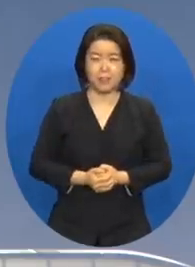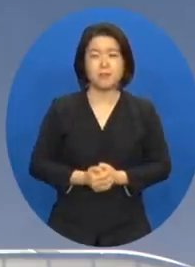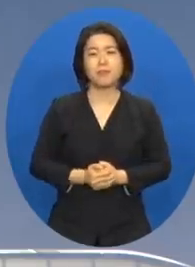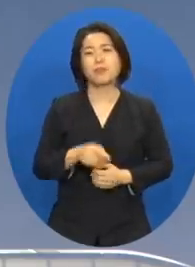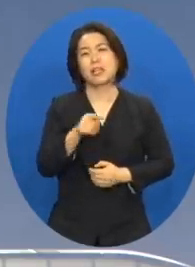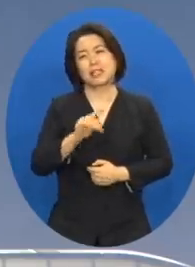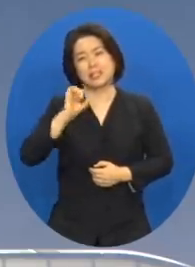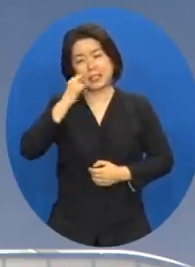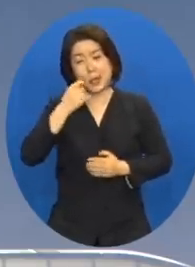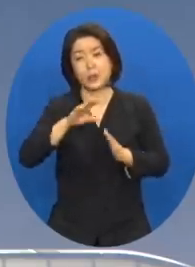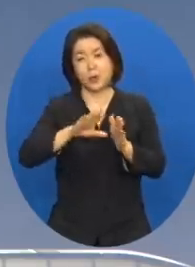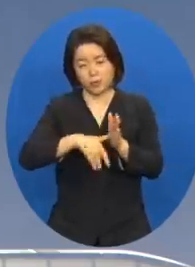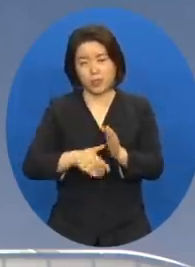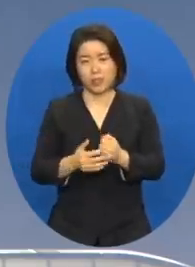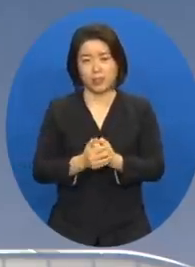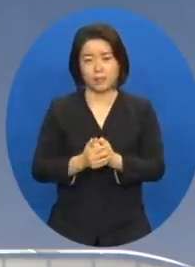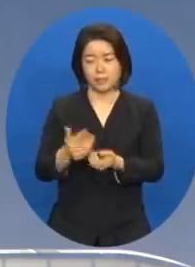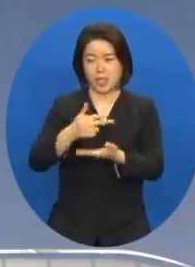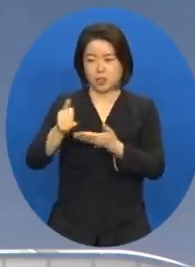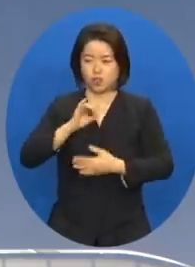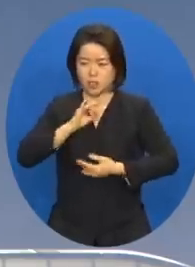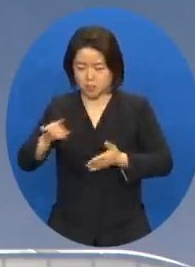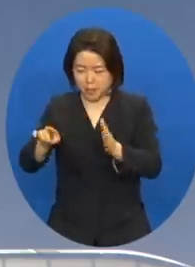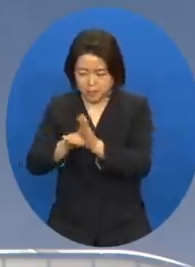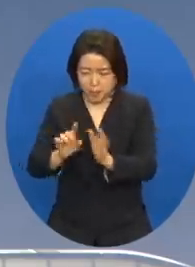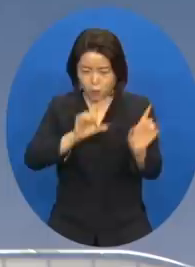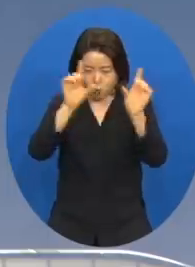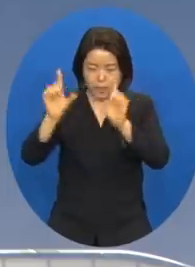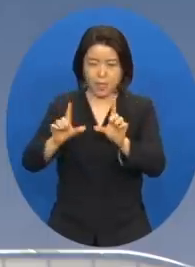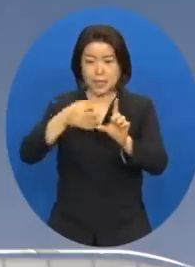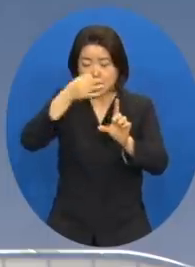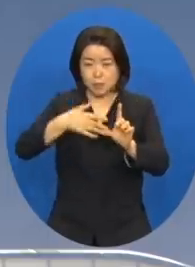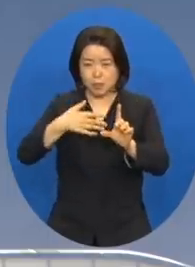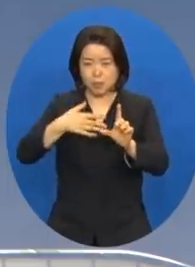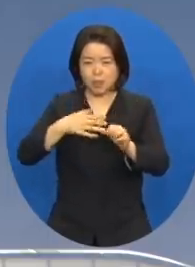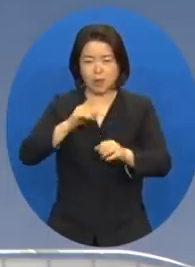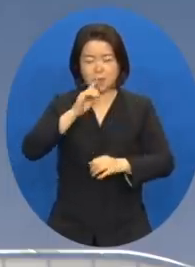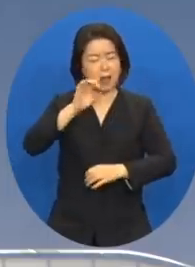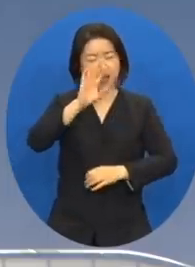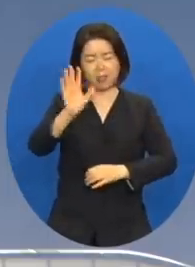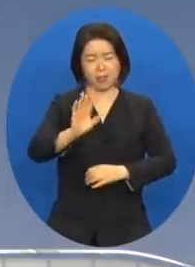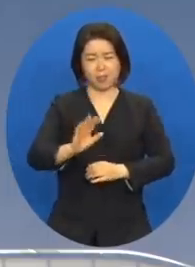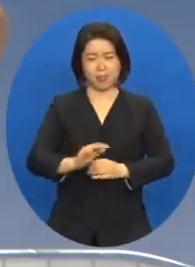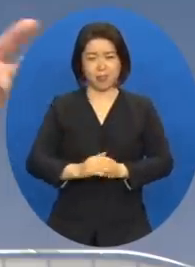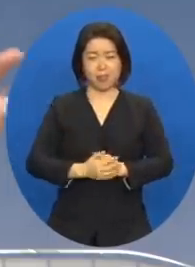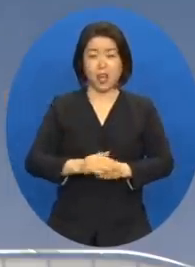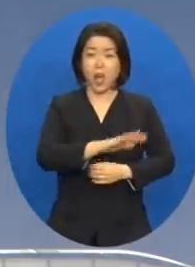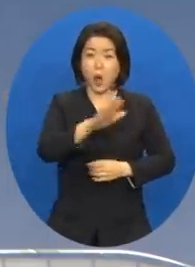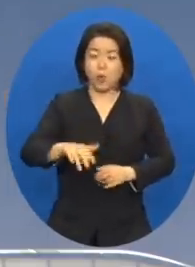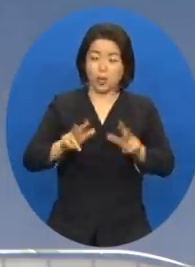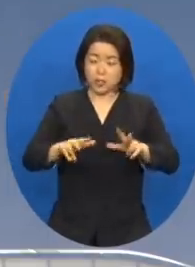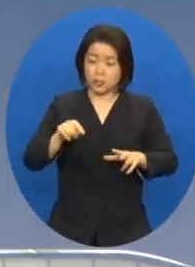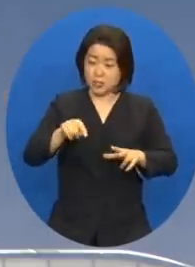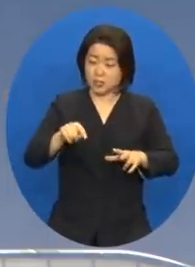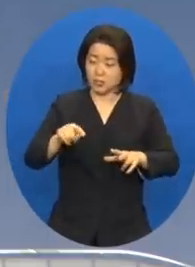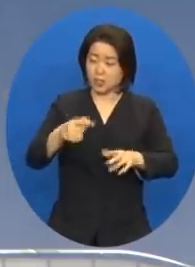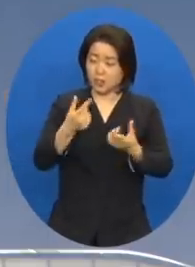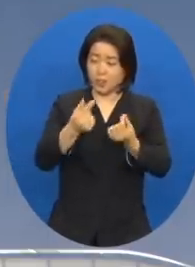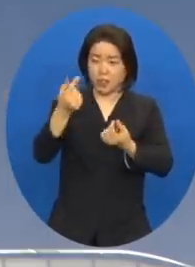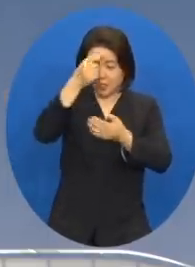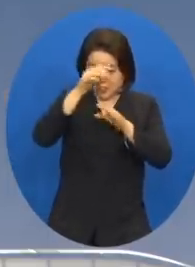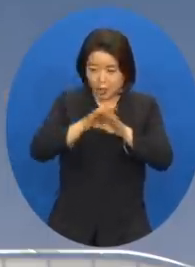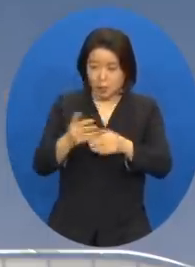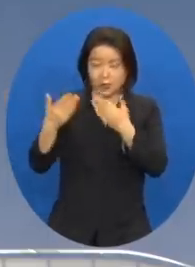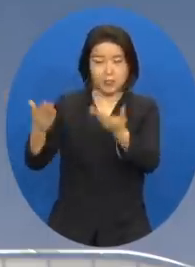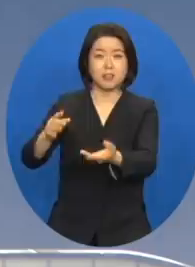이 어려운 때에 주님만 믿고 사는 게 힘들다. 말도 안 되는 거예요. 우리가 지금 오늘 이렇게 와서 예배 드리는